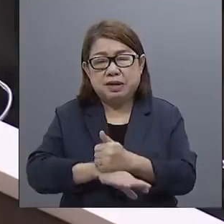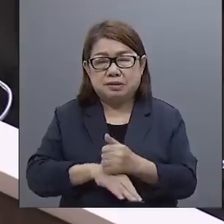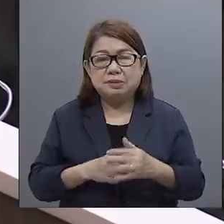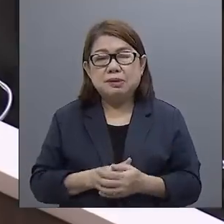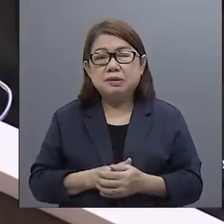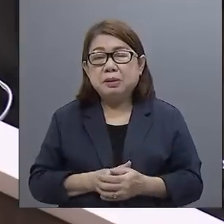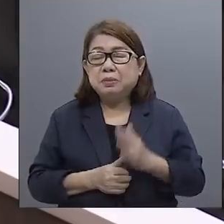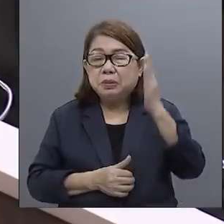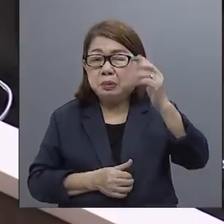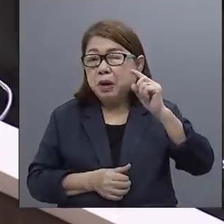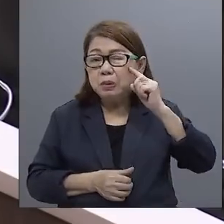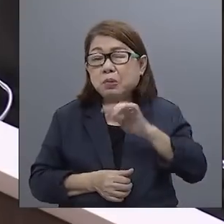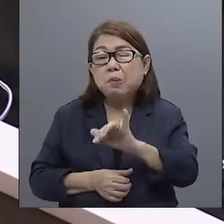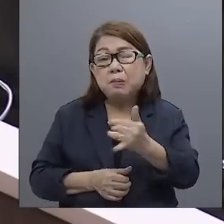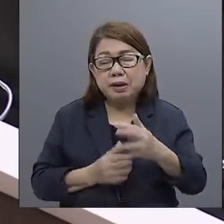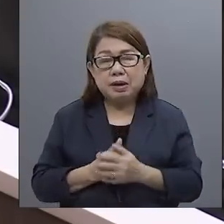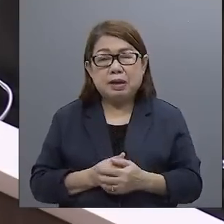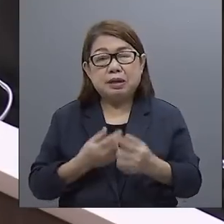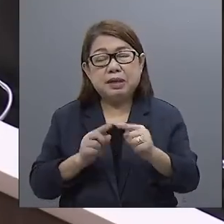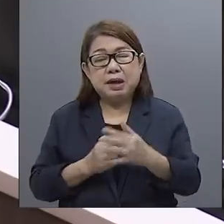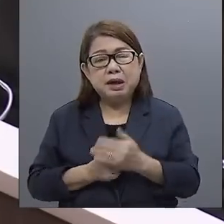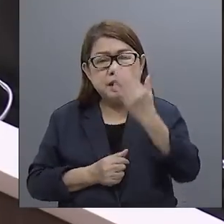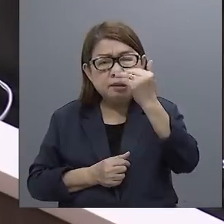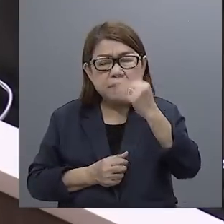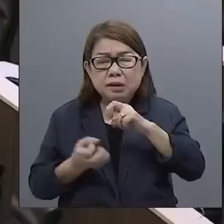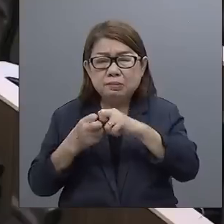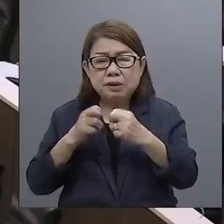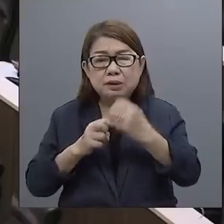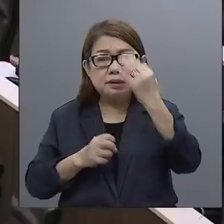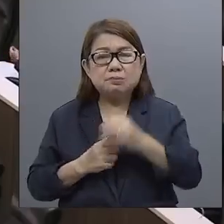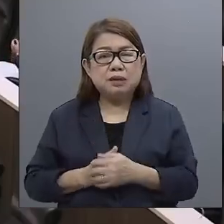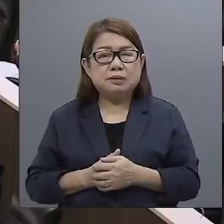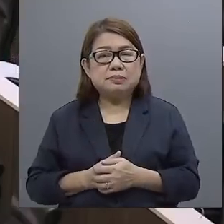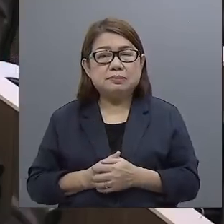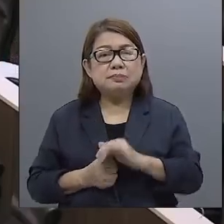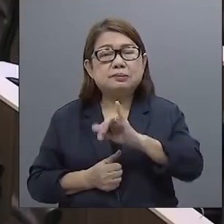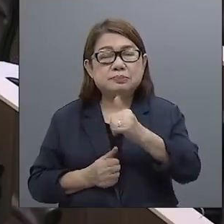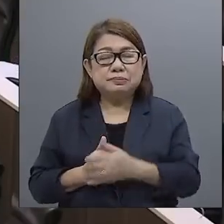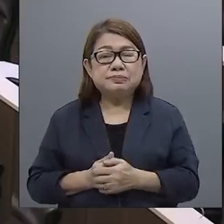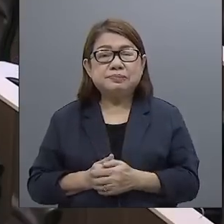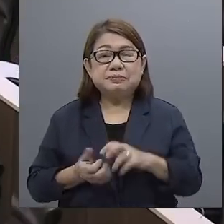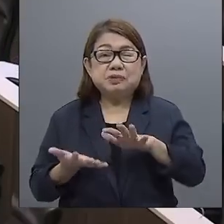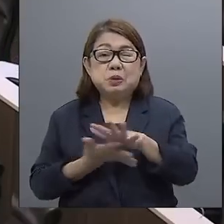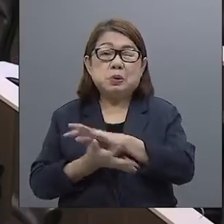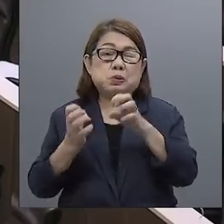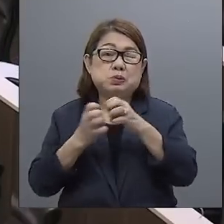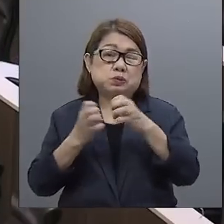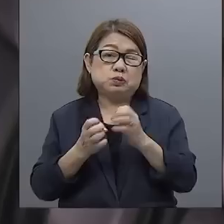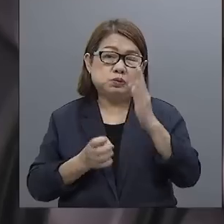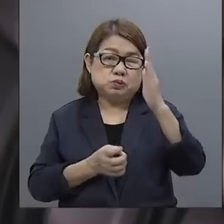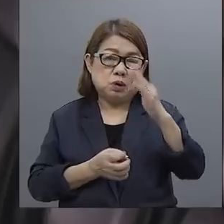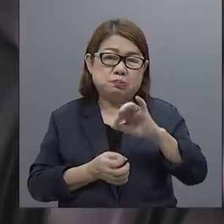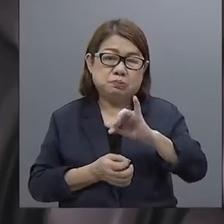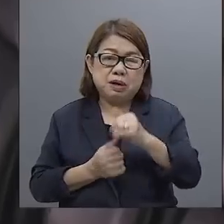ได้ในทางการเมืองแต่ถามว่าอะไรล่ะที่จะเกิดขึ้นเพราะนั่นอาจหมายถึงเหตุความวุ่นวายที่จะตามมาก็